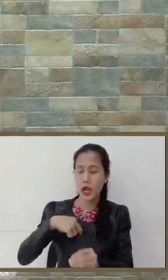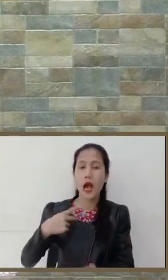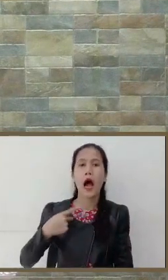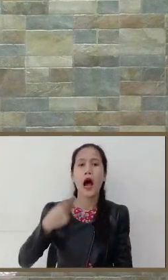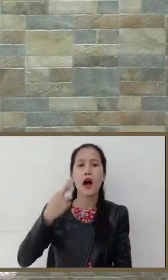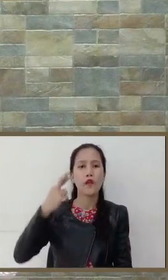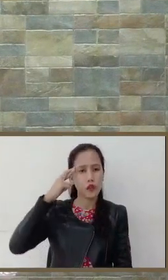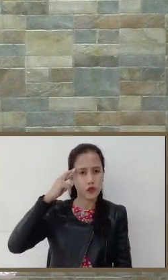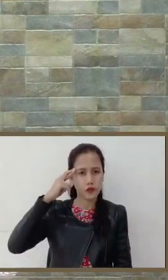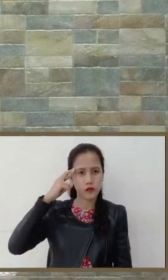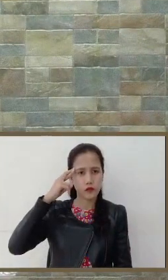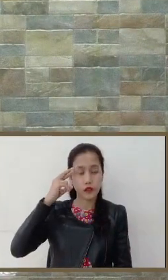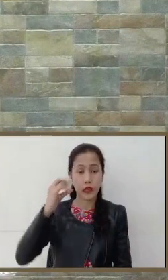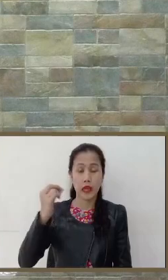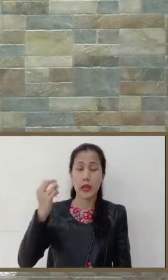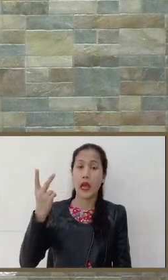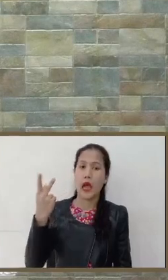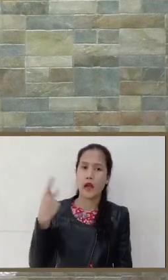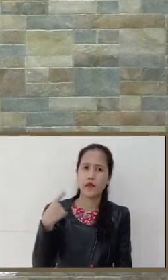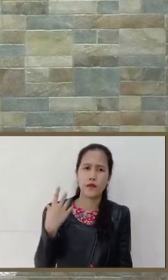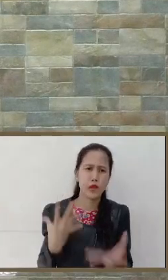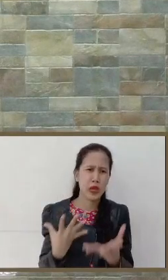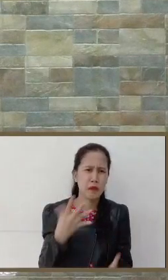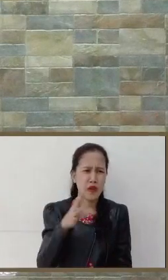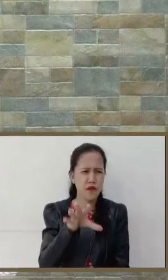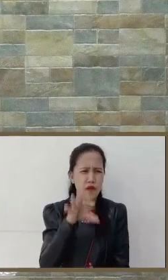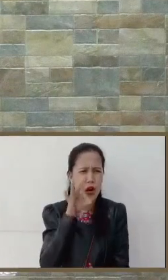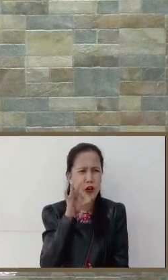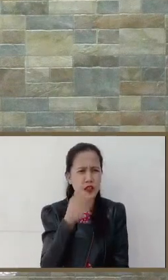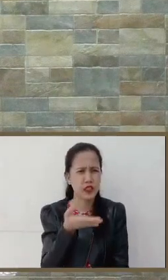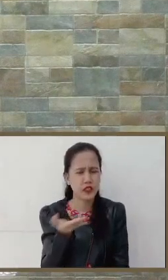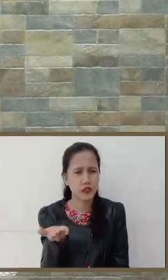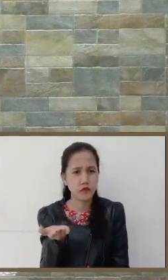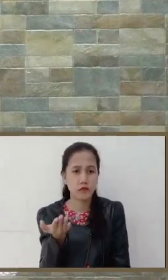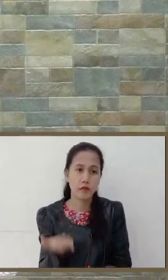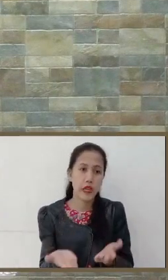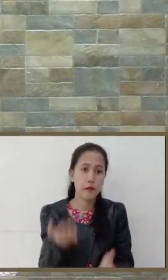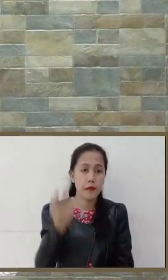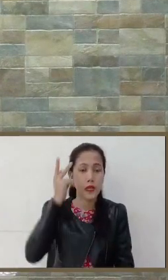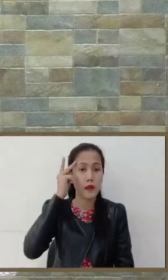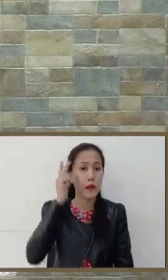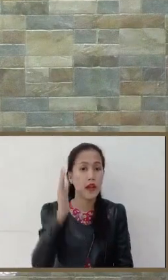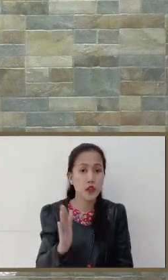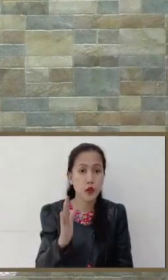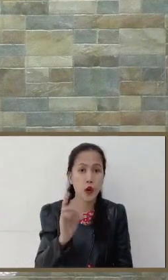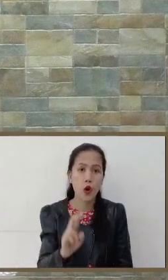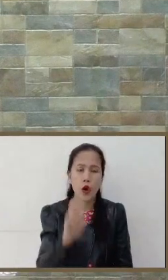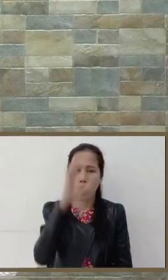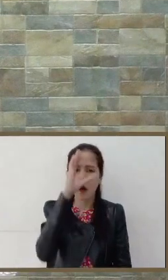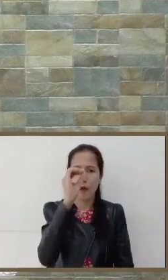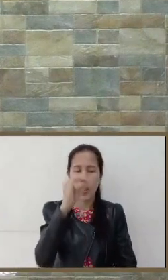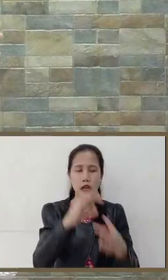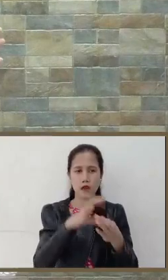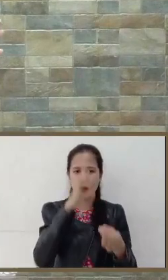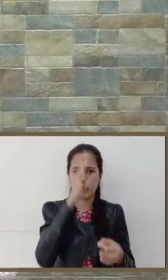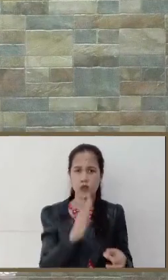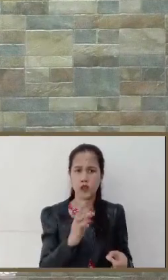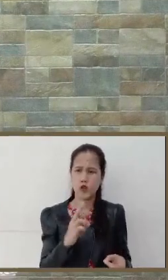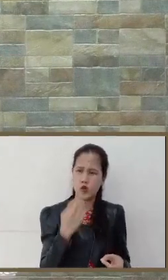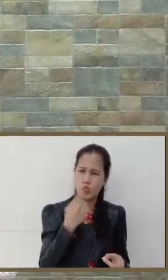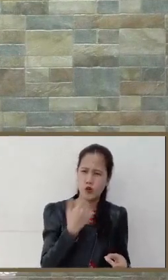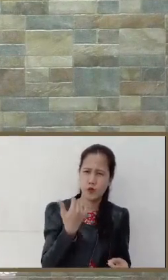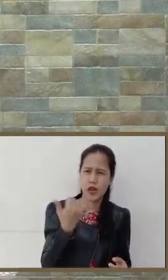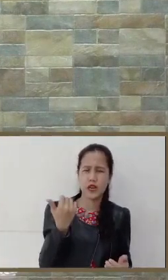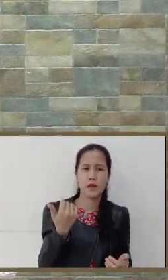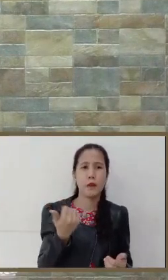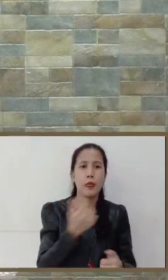At maring dumating sa punto na nakita sa iyo, of course, ng man of God, o sino man taong delegated authority na